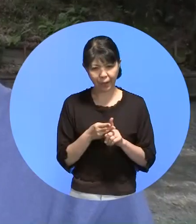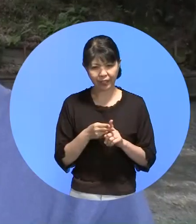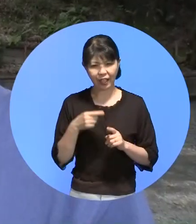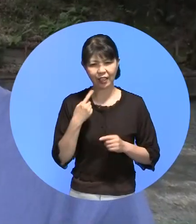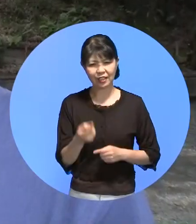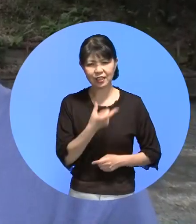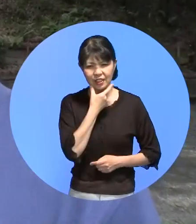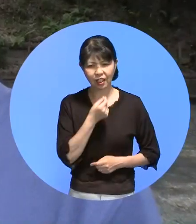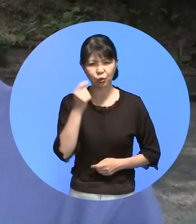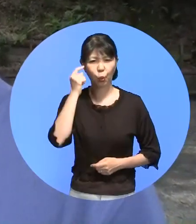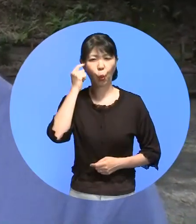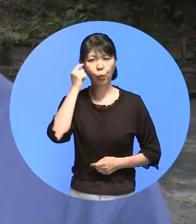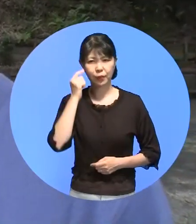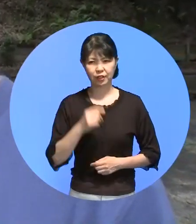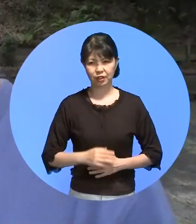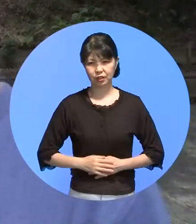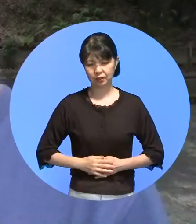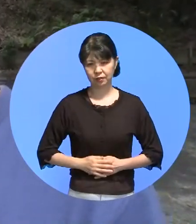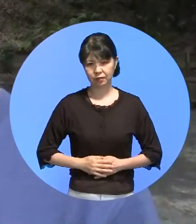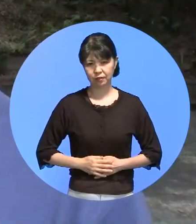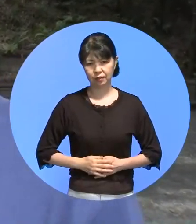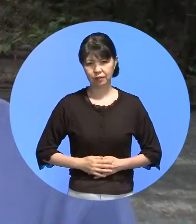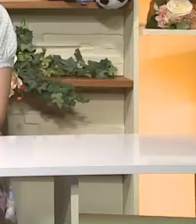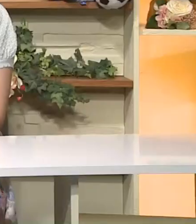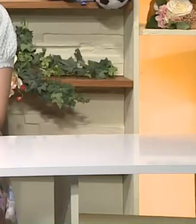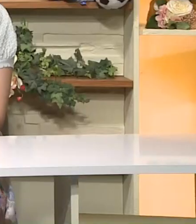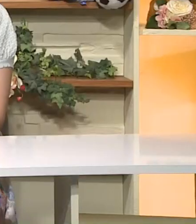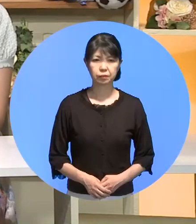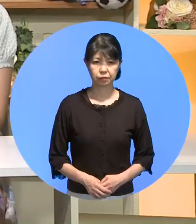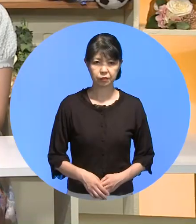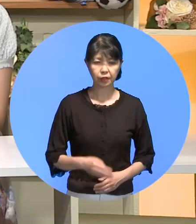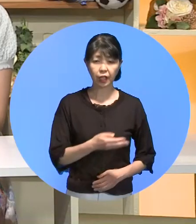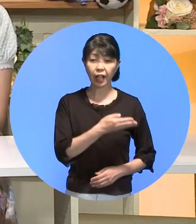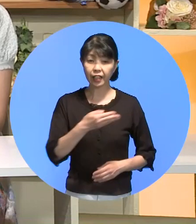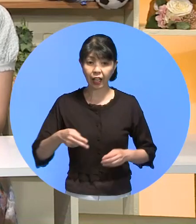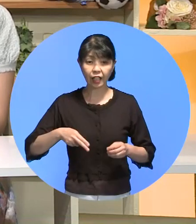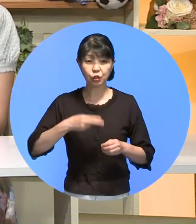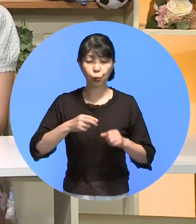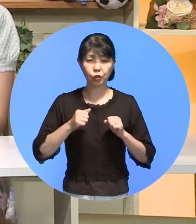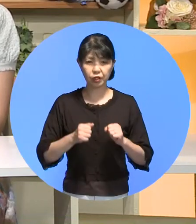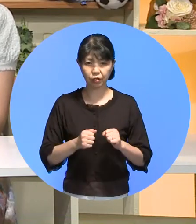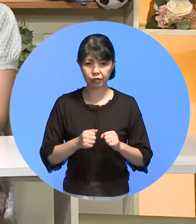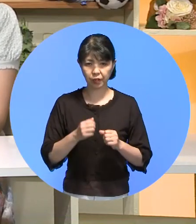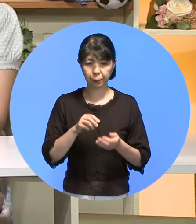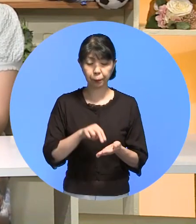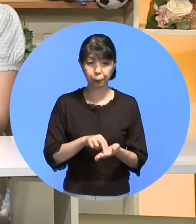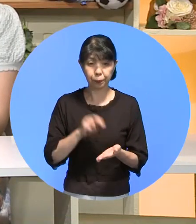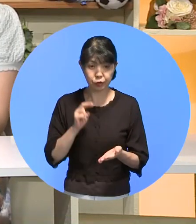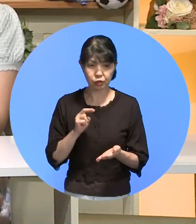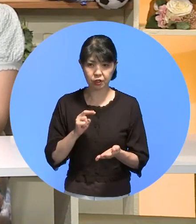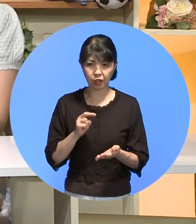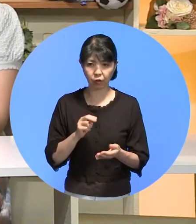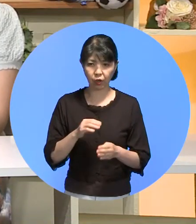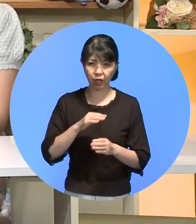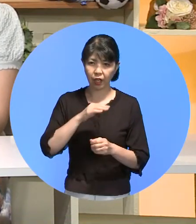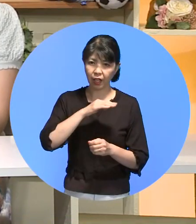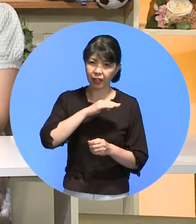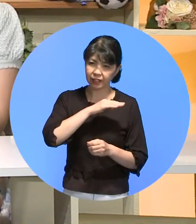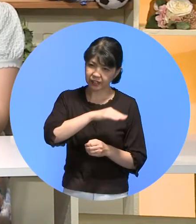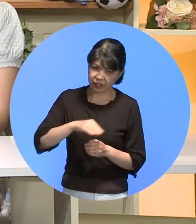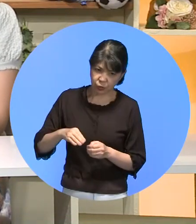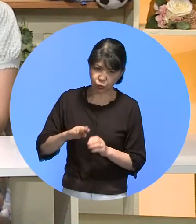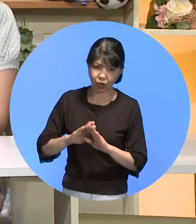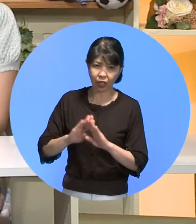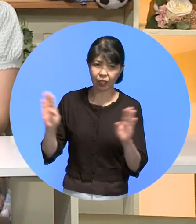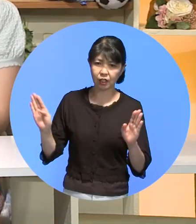またこういう機会があれば来たいなと思ってます。 流しそうめんをするということで、 はい、 僕びっくりしたのは竹切る